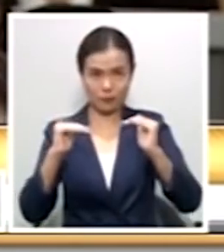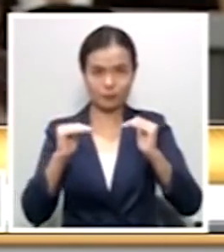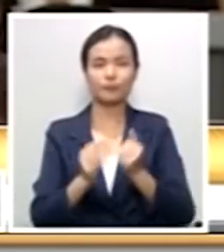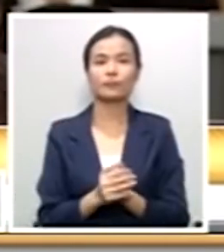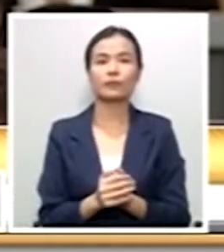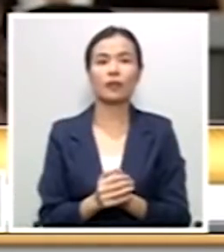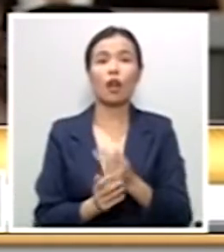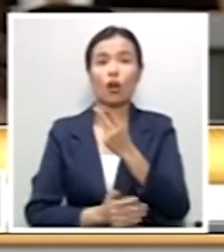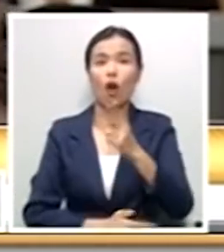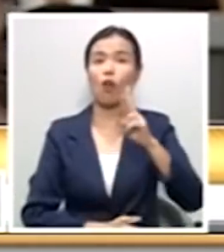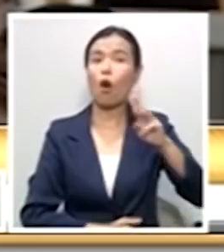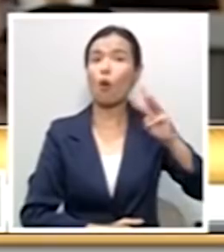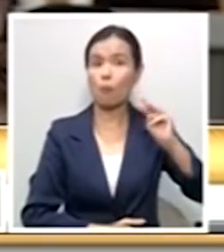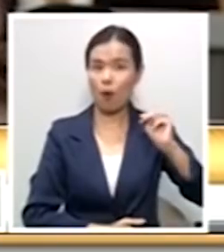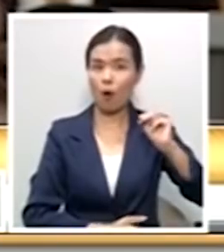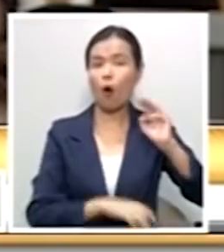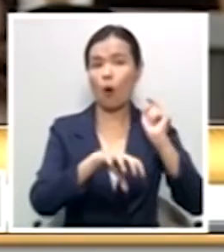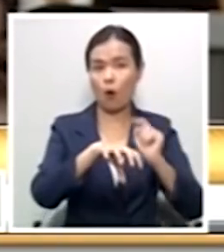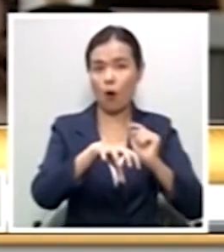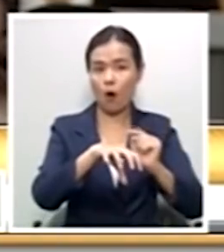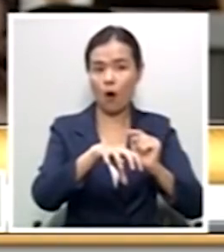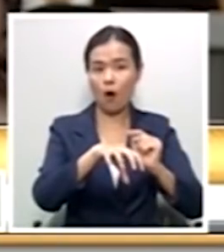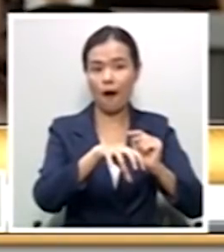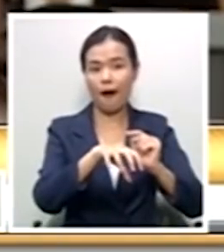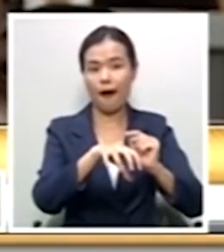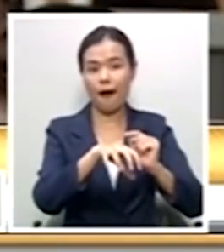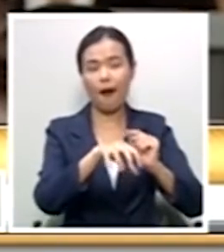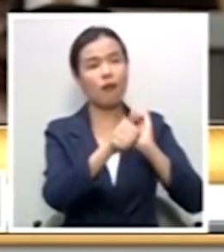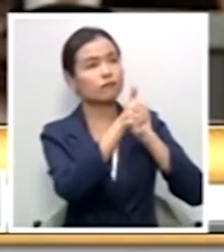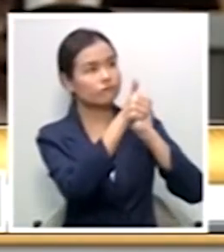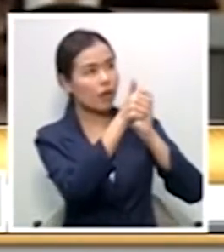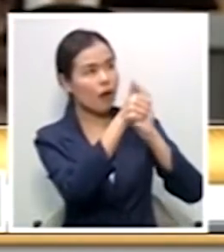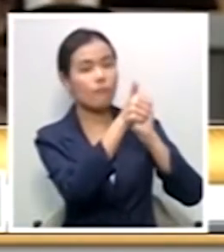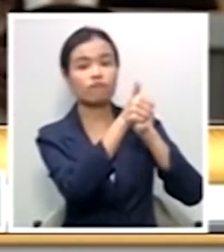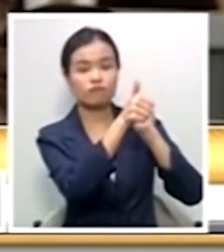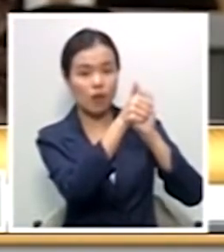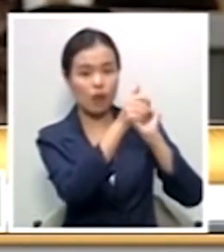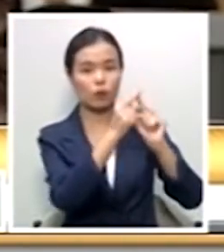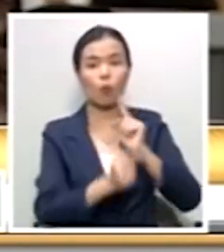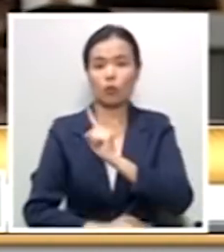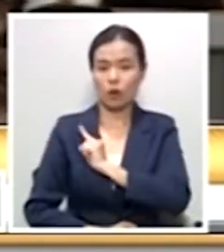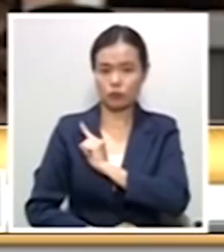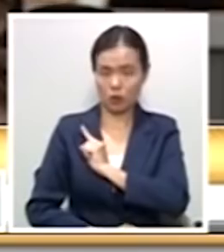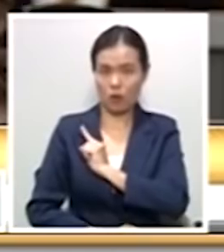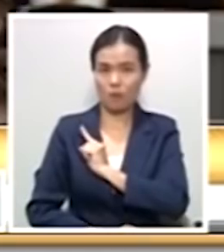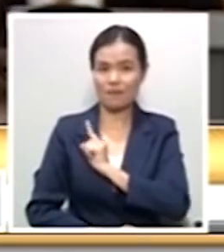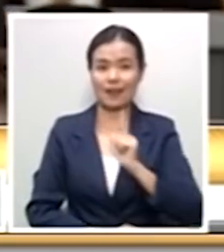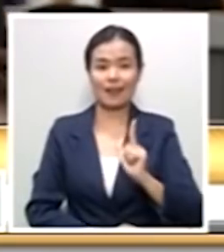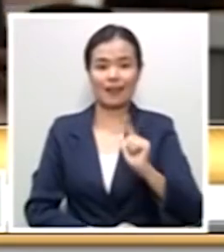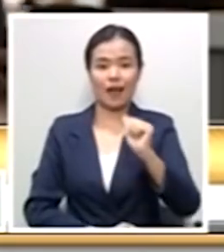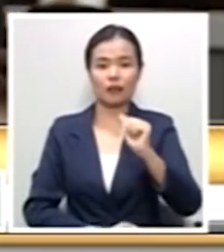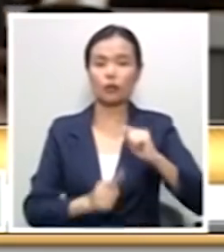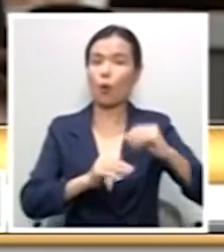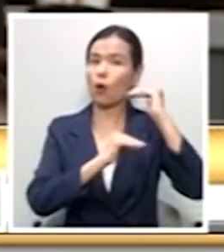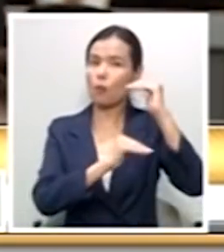คณะรัฐมนตรีในฐานะเป็นองค์กรผู้ถวายคำแนะนำและเป็นผู้รับผิดชอบในเรื่องนี้ในการตราพระราชก